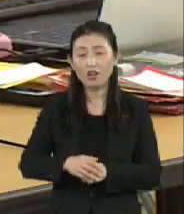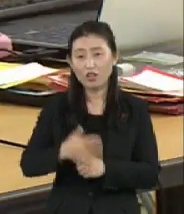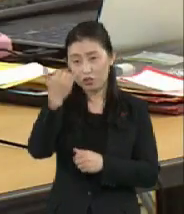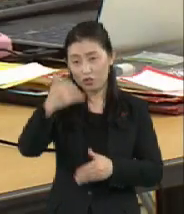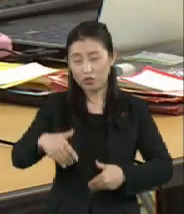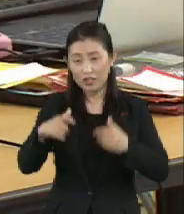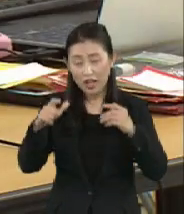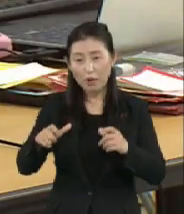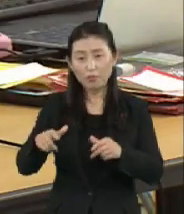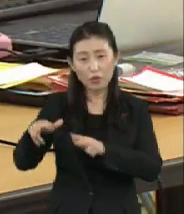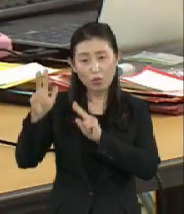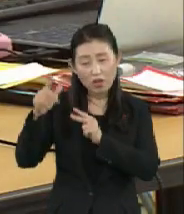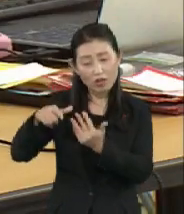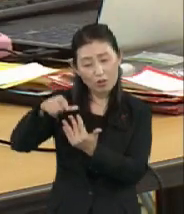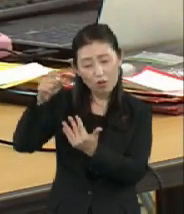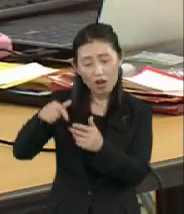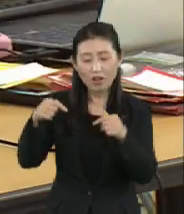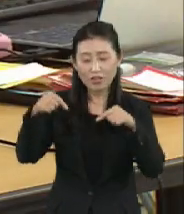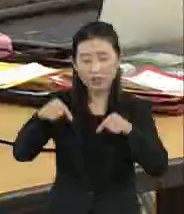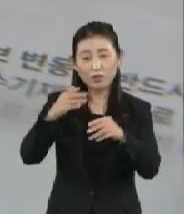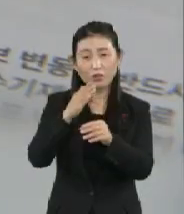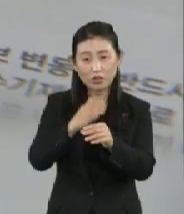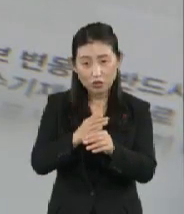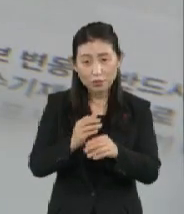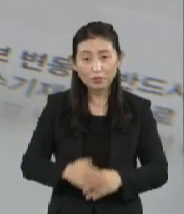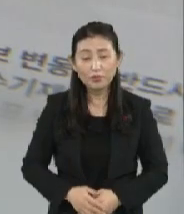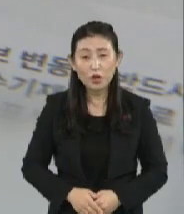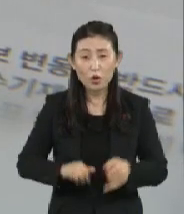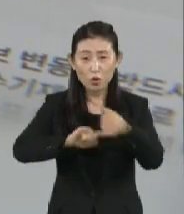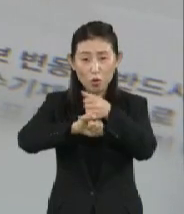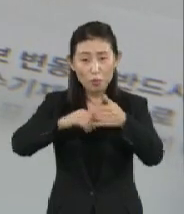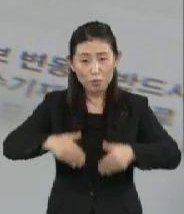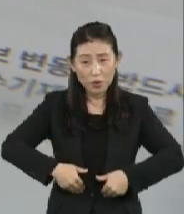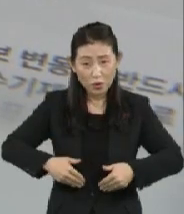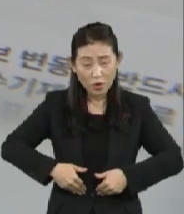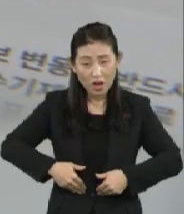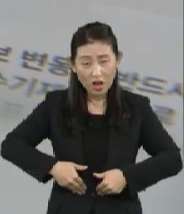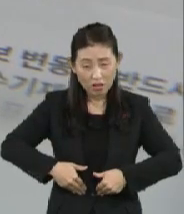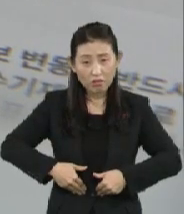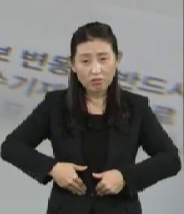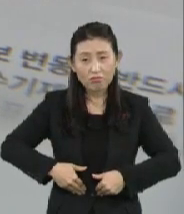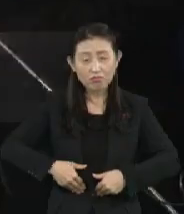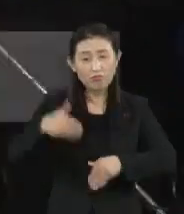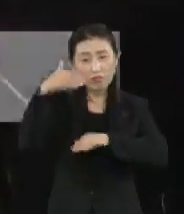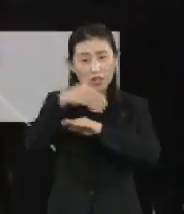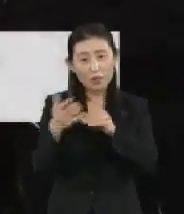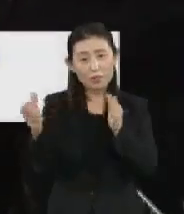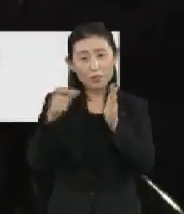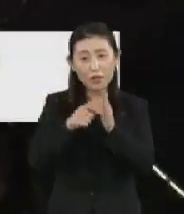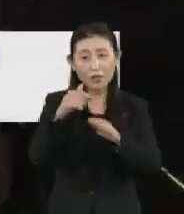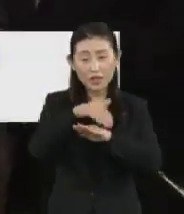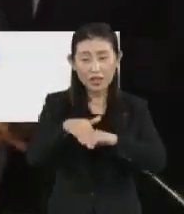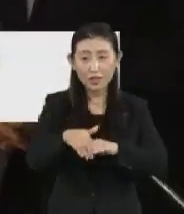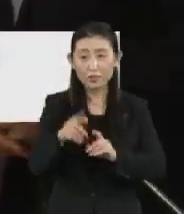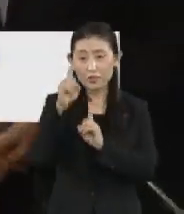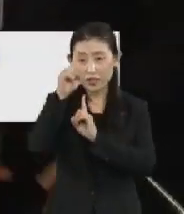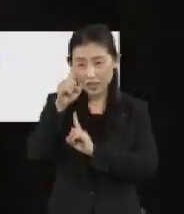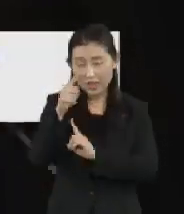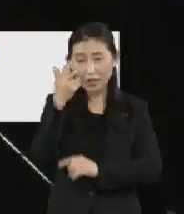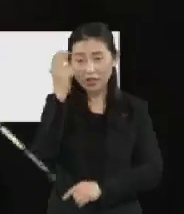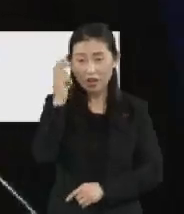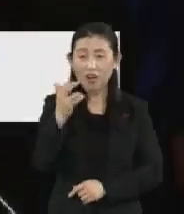공약 선정을 조율하고 있는 상태로 도정 핵심 사업 중 꼭 필요한 사안을 반영시킨다는 방침입니다. 이재명